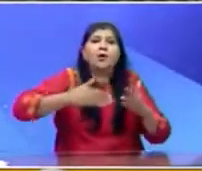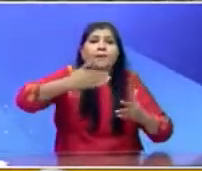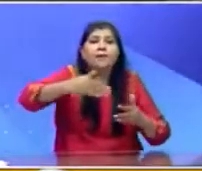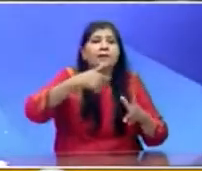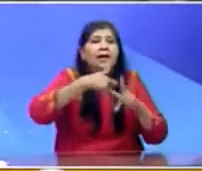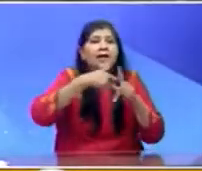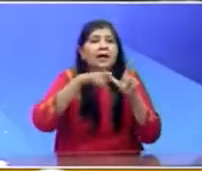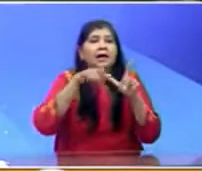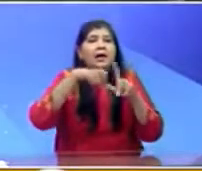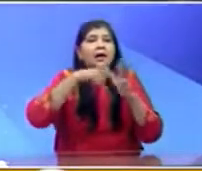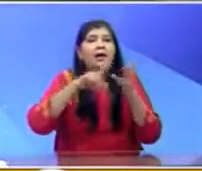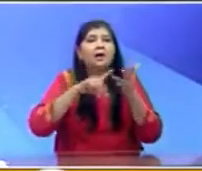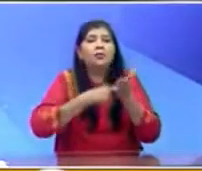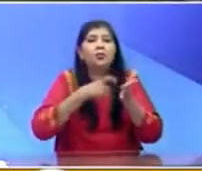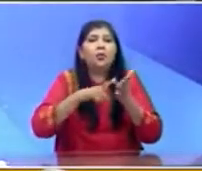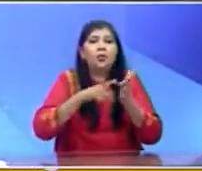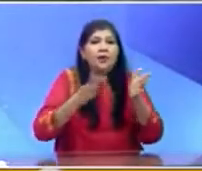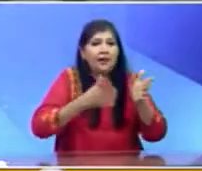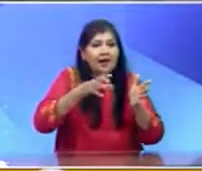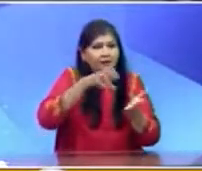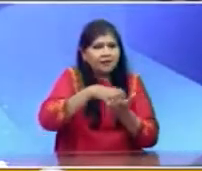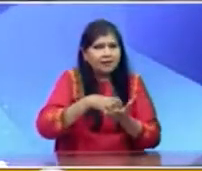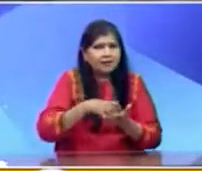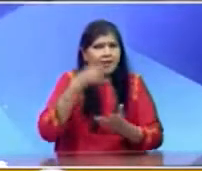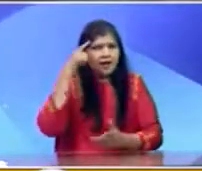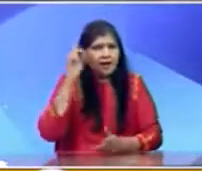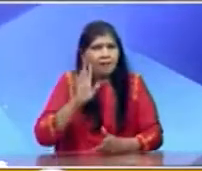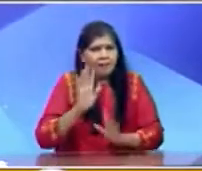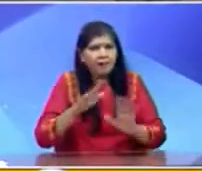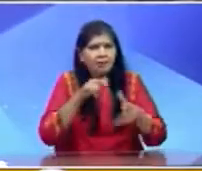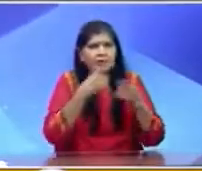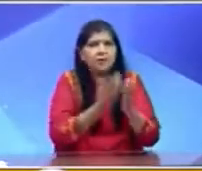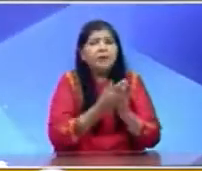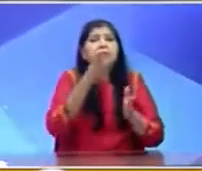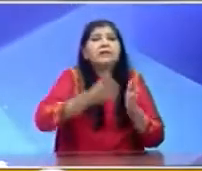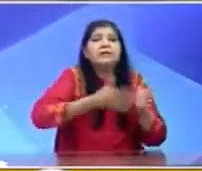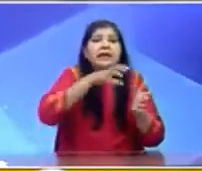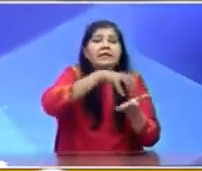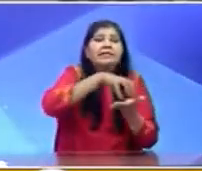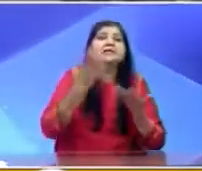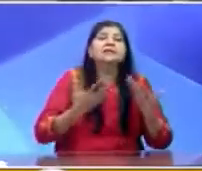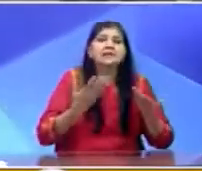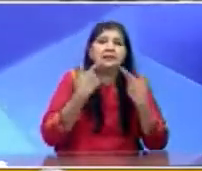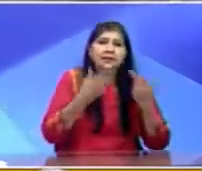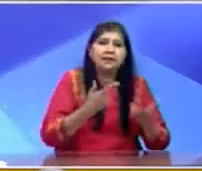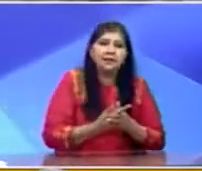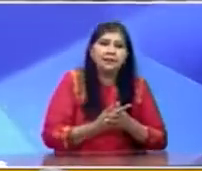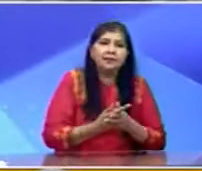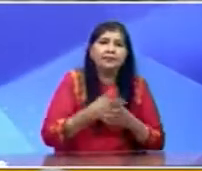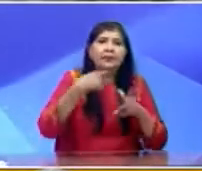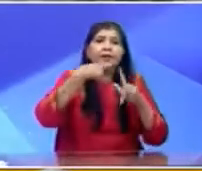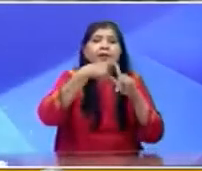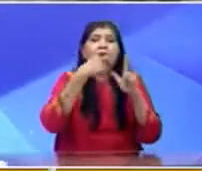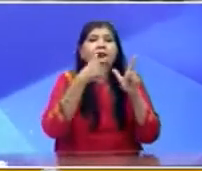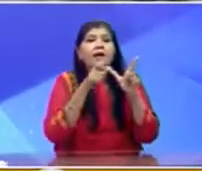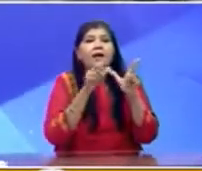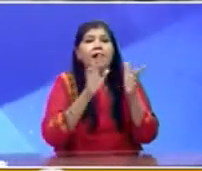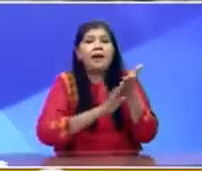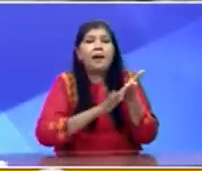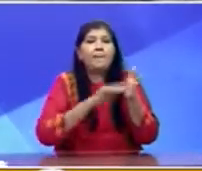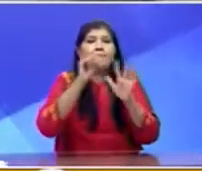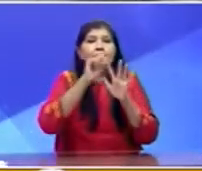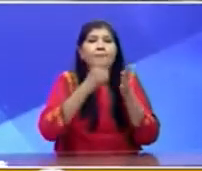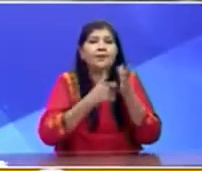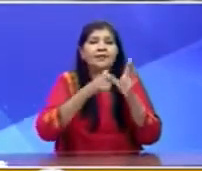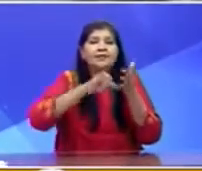काकोरी रेलवे स्टेशन का नाम भी जरूर सुना होगा। इस स्टेशन के साथ राम प्रसाद बिस्मिल